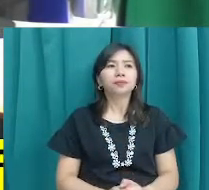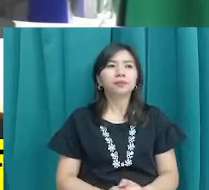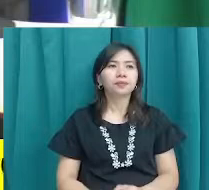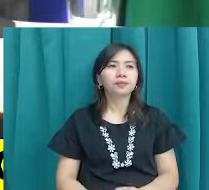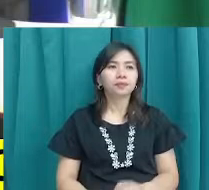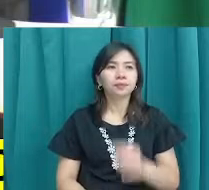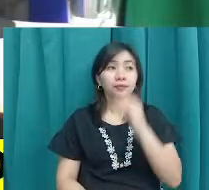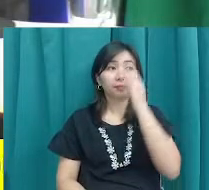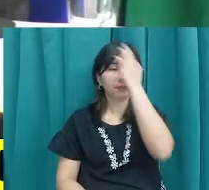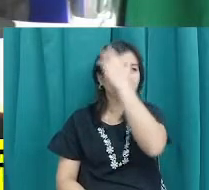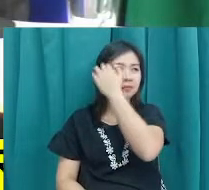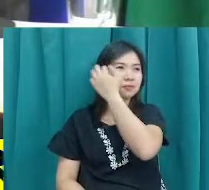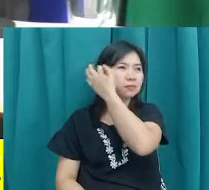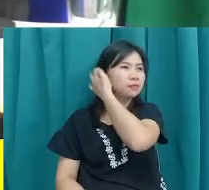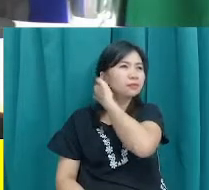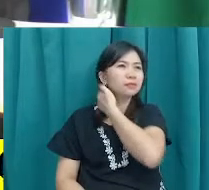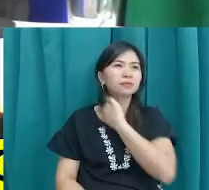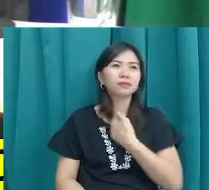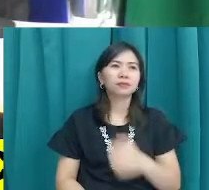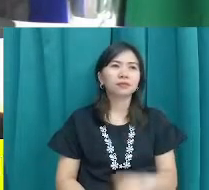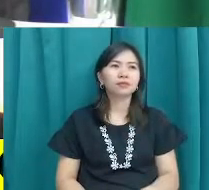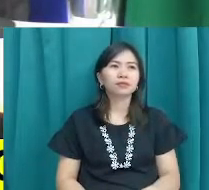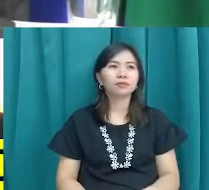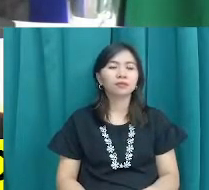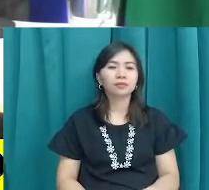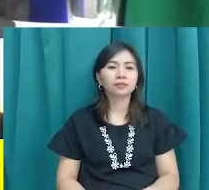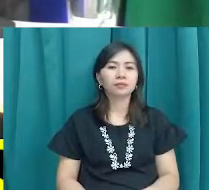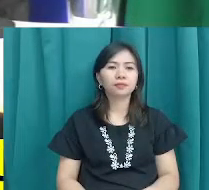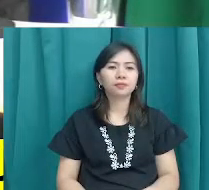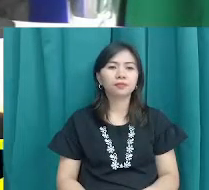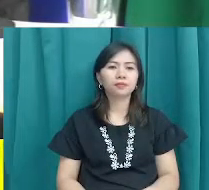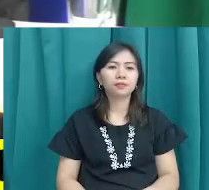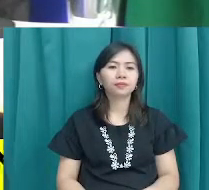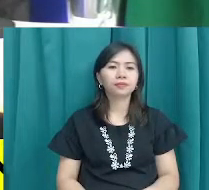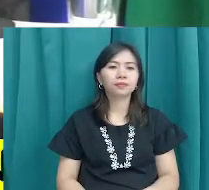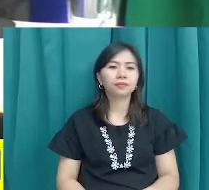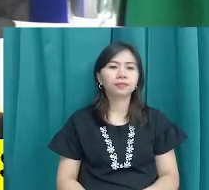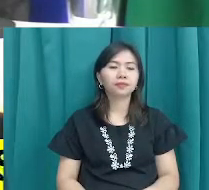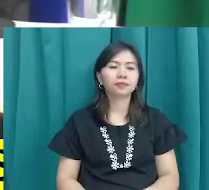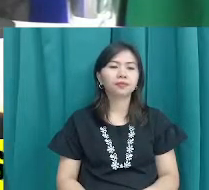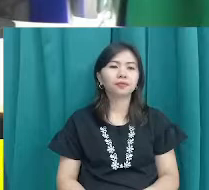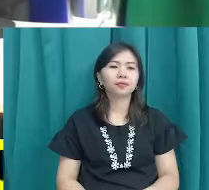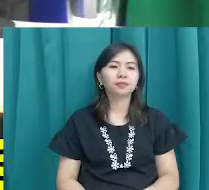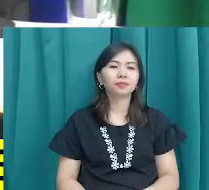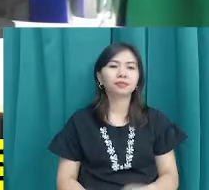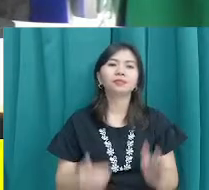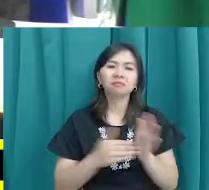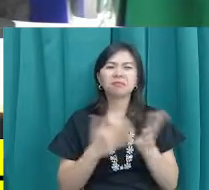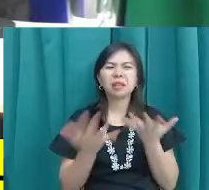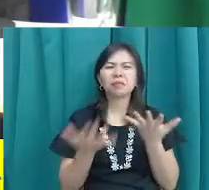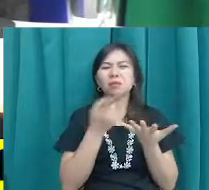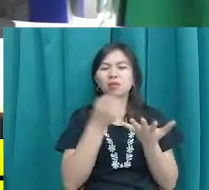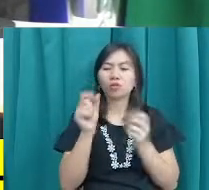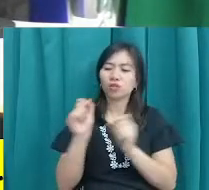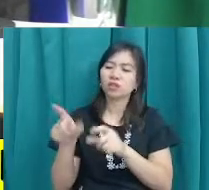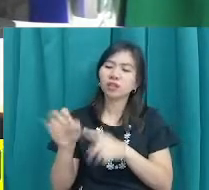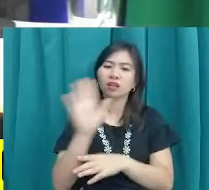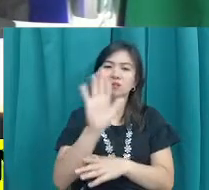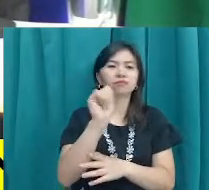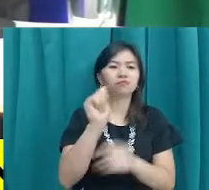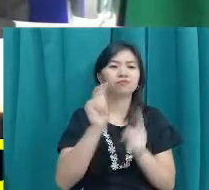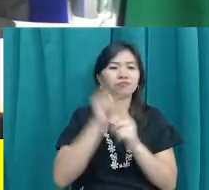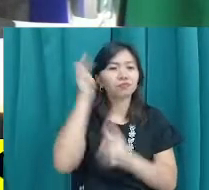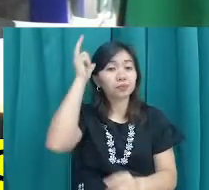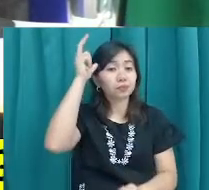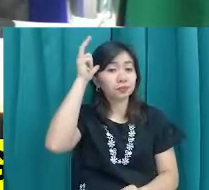salitang Tagalog yan. O tayo silipan mo. Oo. Baka benta mo sarili mo sa Diablo. Hindi lang yun. Ang pinapunto ko doon, Sir Maki,